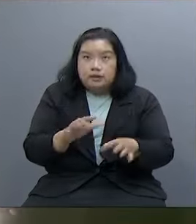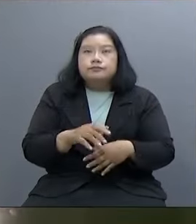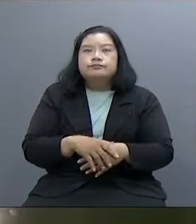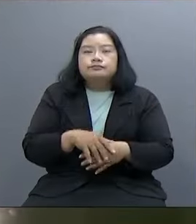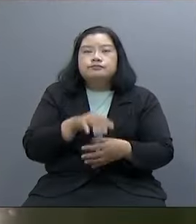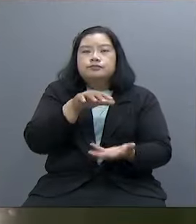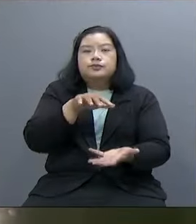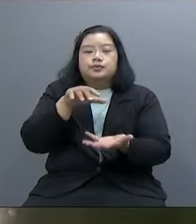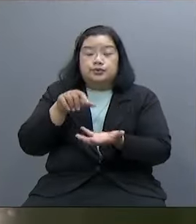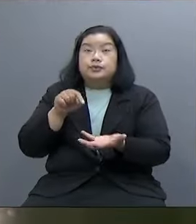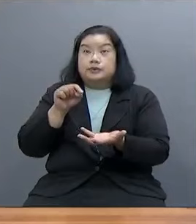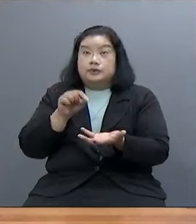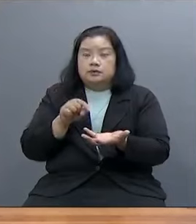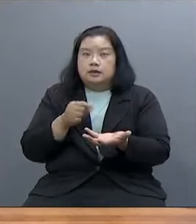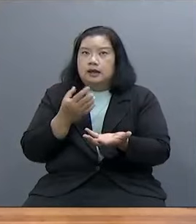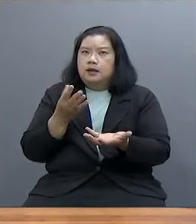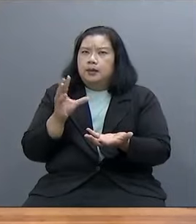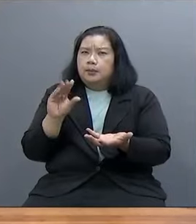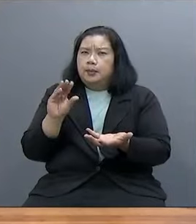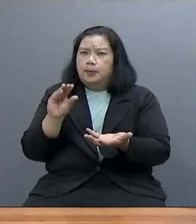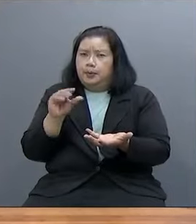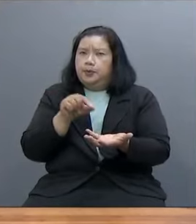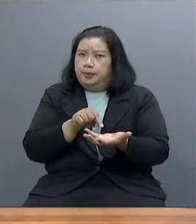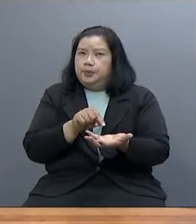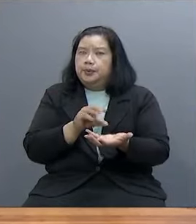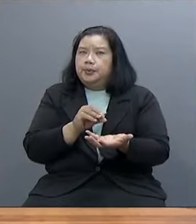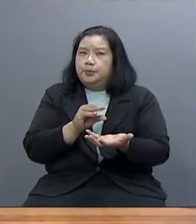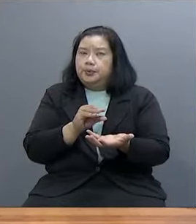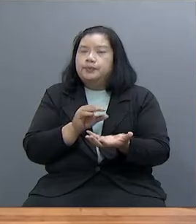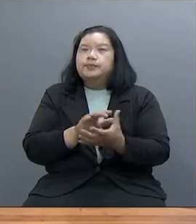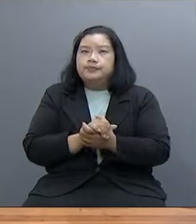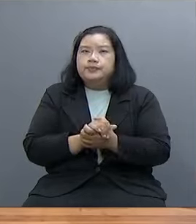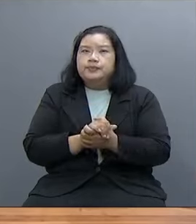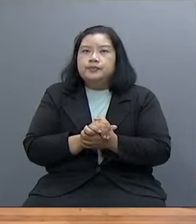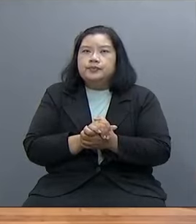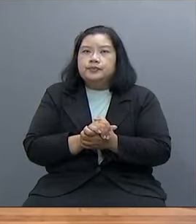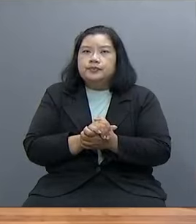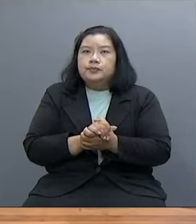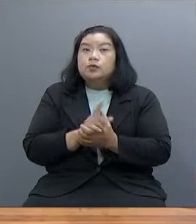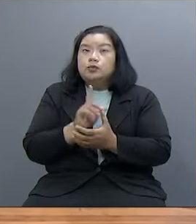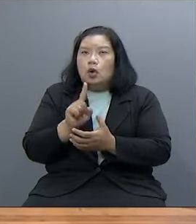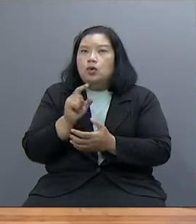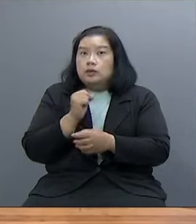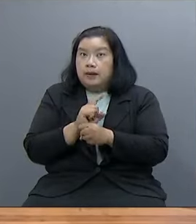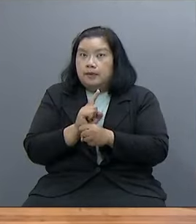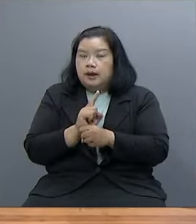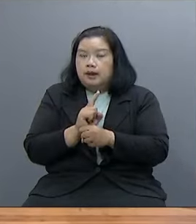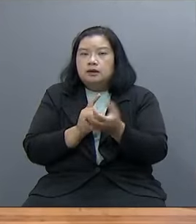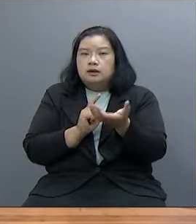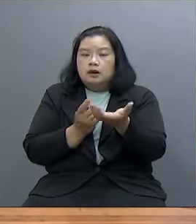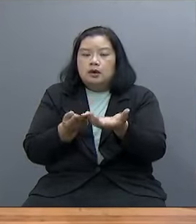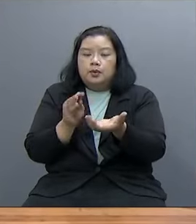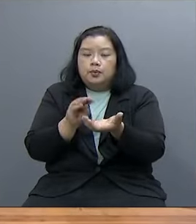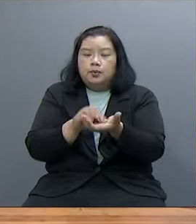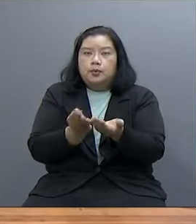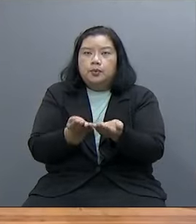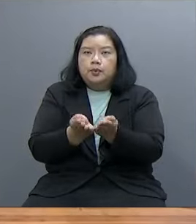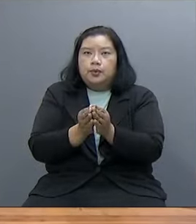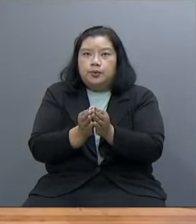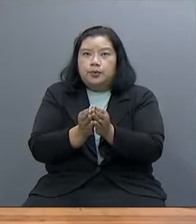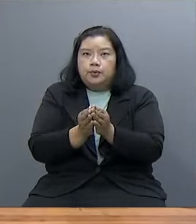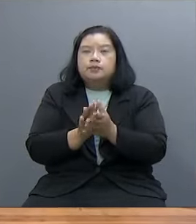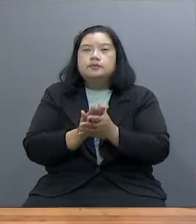ของไส้เขาก็จะมีความเหนียวนุ่มมากยิ่งขึ้นขั้นตอนต่อมานะคะก็คือการที่เราจะห่อตัวของขนมจีบค่ะก็ให้ใช้